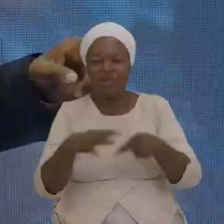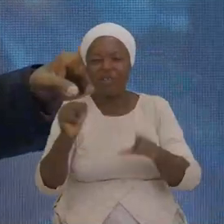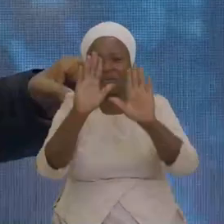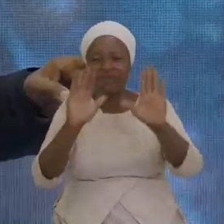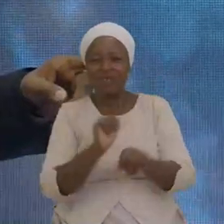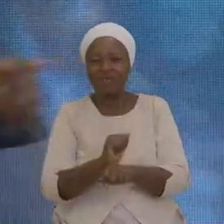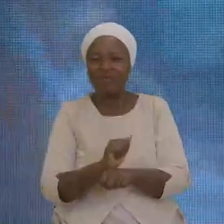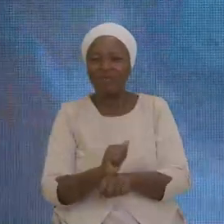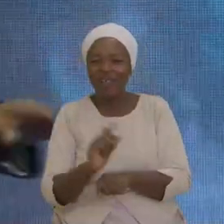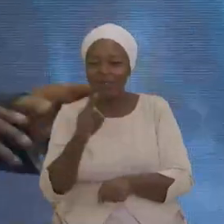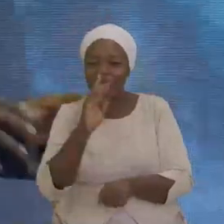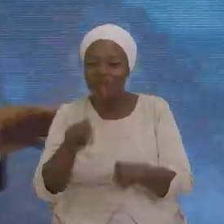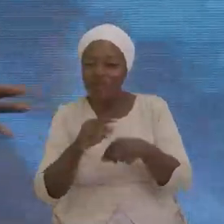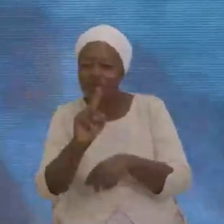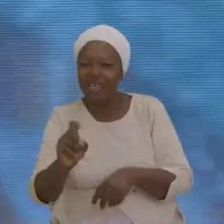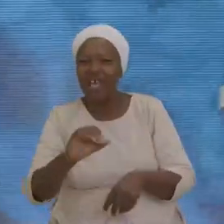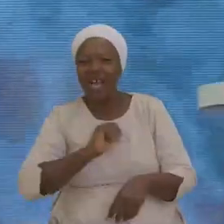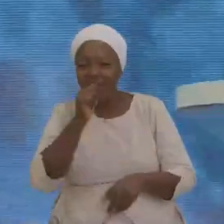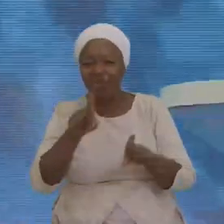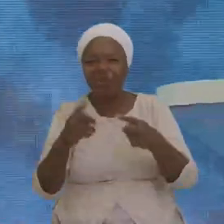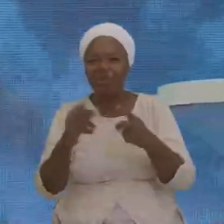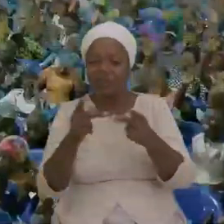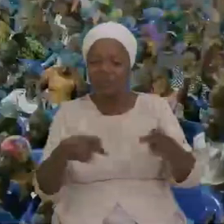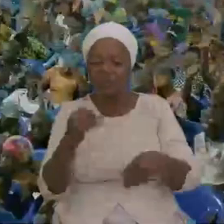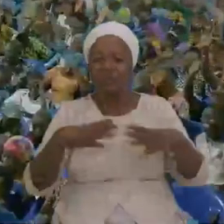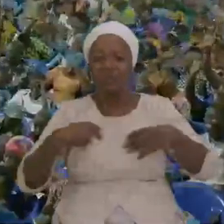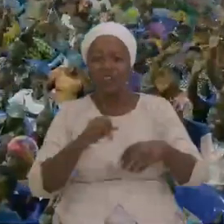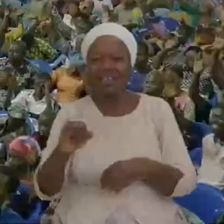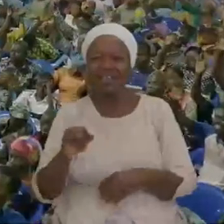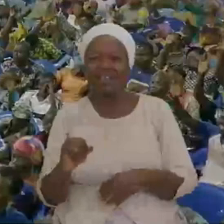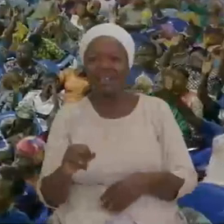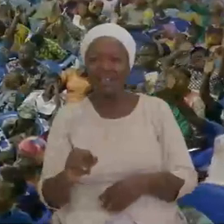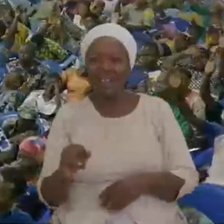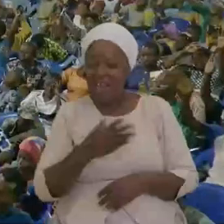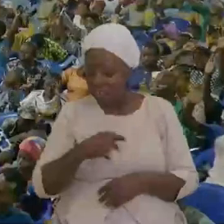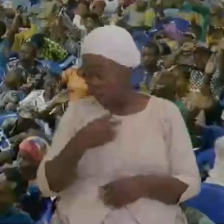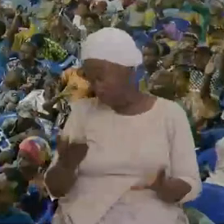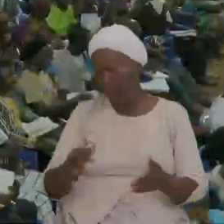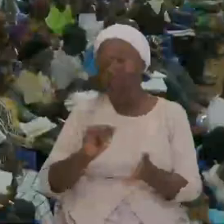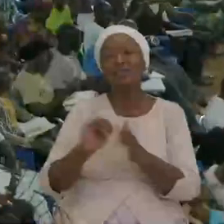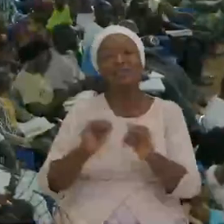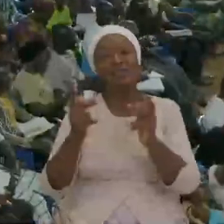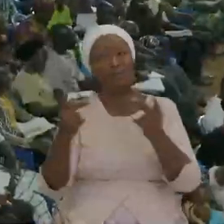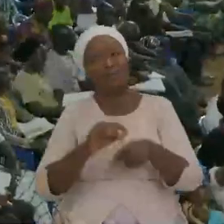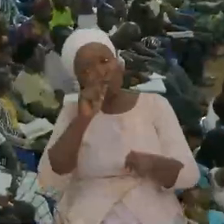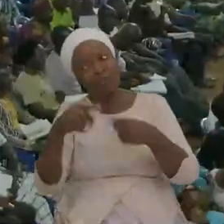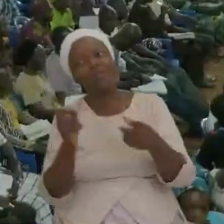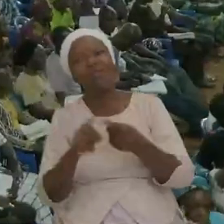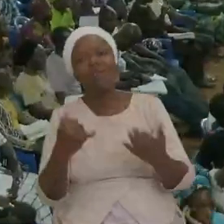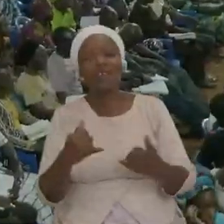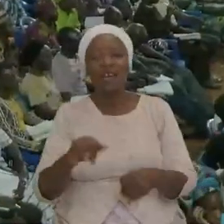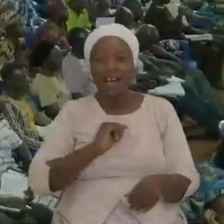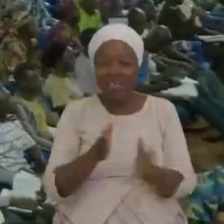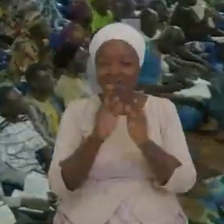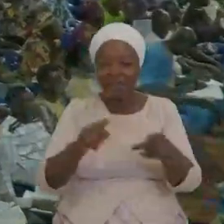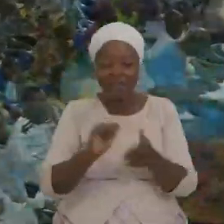miracles. Où est-ce que tu vas? Je vais à la destination des guérisons. J'ai dit, ah, c'est là moi aussi je vais. Demande